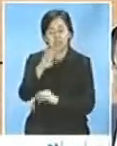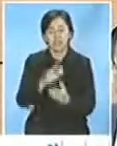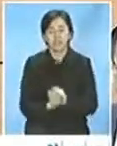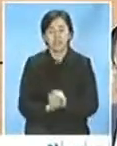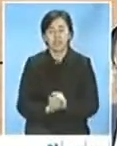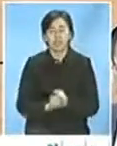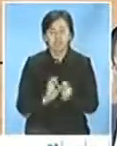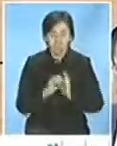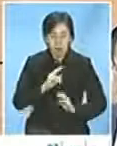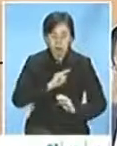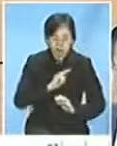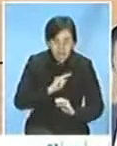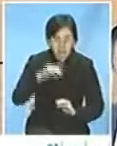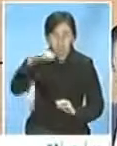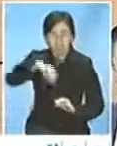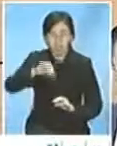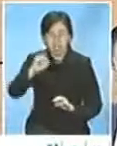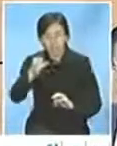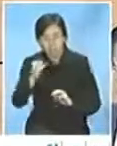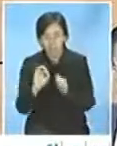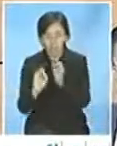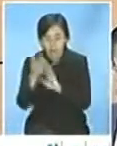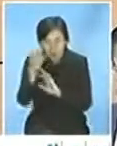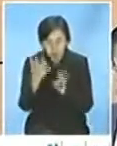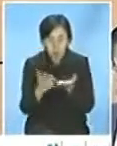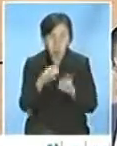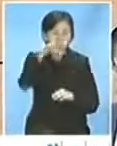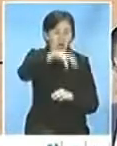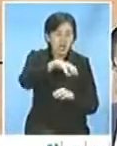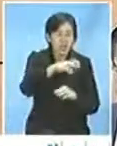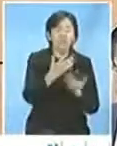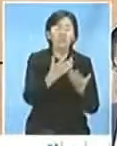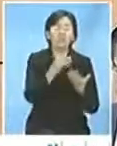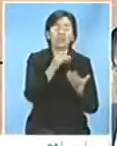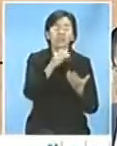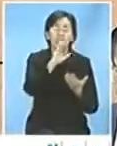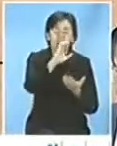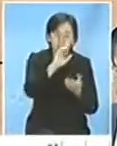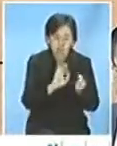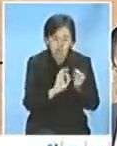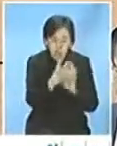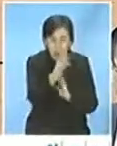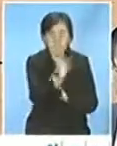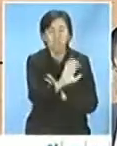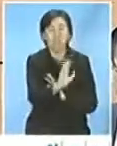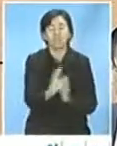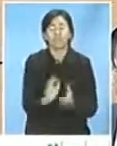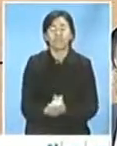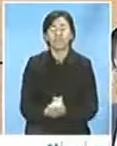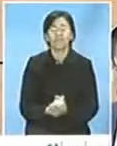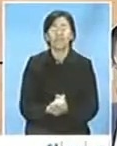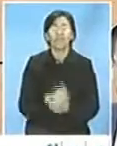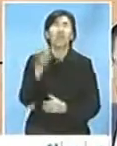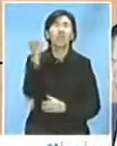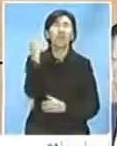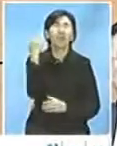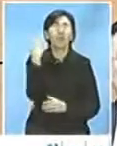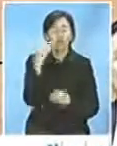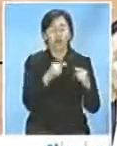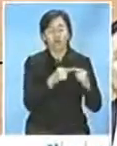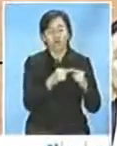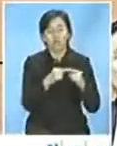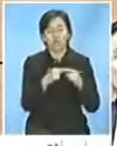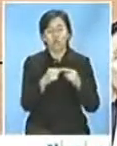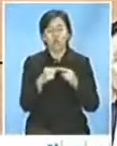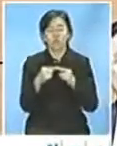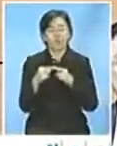ผัวไม่ใช่ไปเผาศาลากลางไม่ใช่เผาโหเซนซันเหมือนกันแบบที่ทำกันอยู่นั่นเป็นเหตุการณ์ที่เกิดขึ้นและมีความต่อเนื่อง